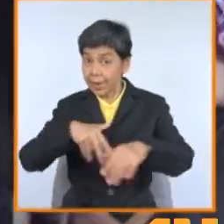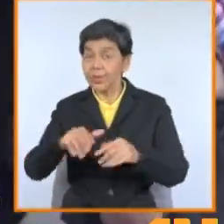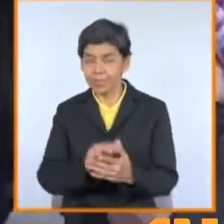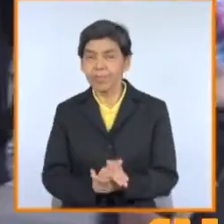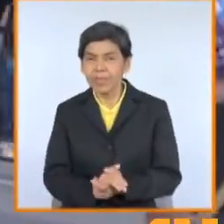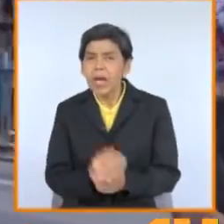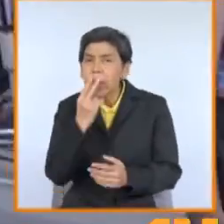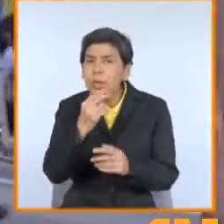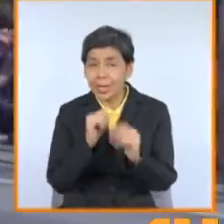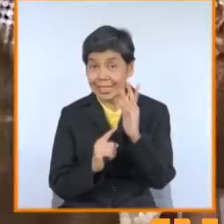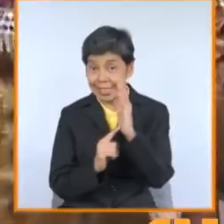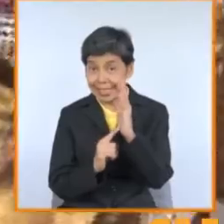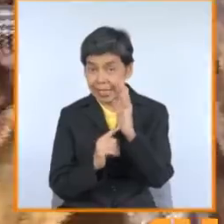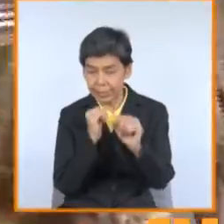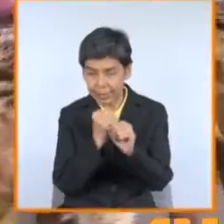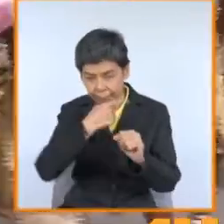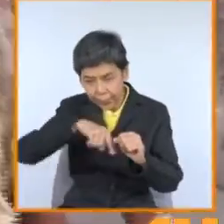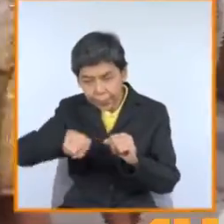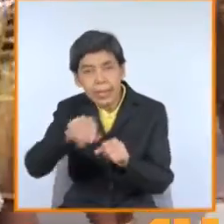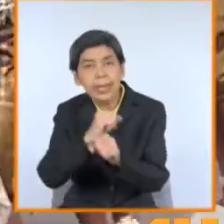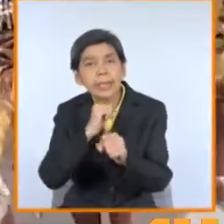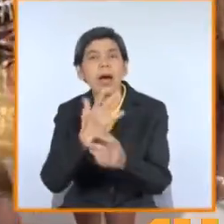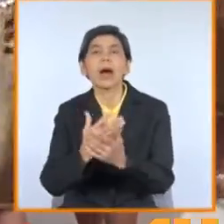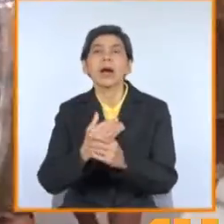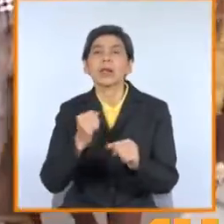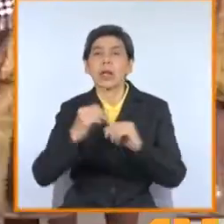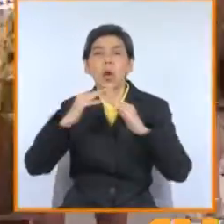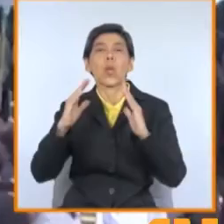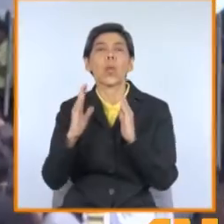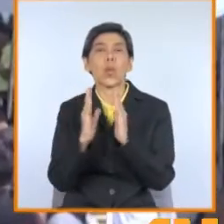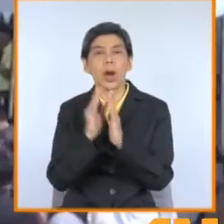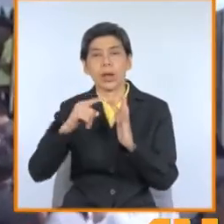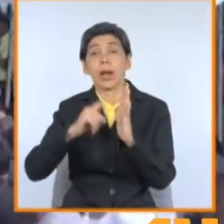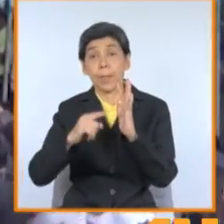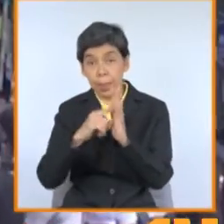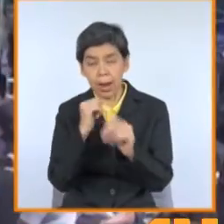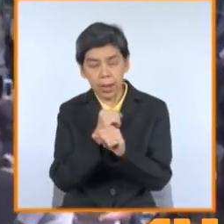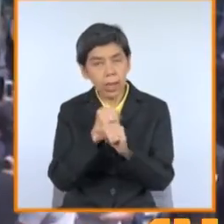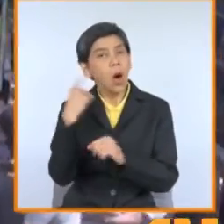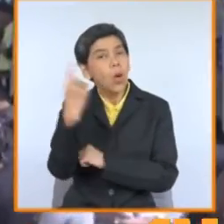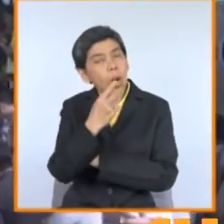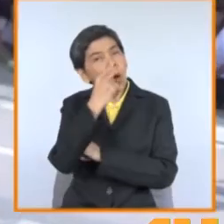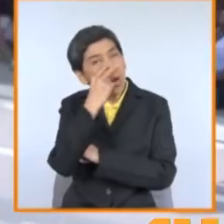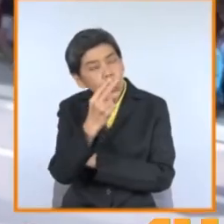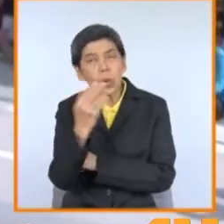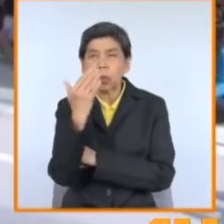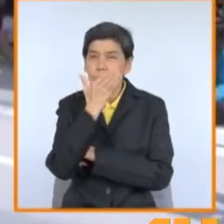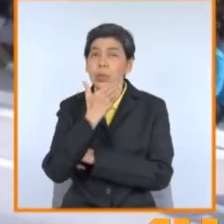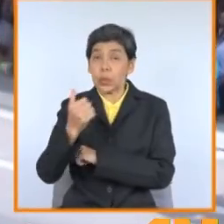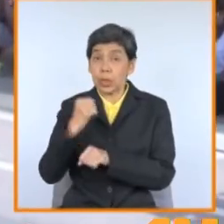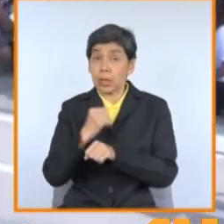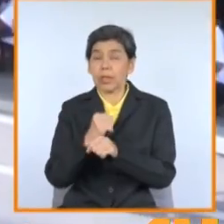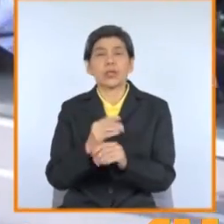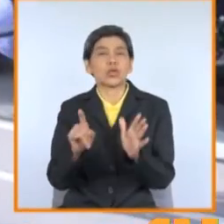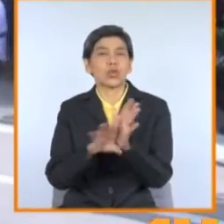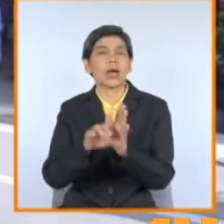ที่โดยเทียนทั้งหมดนะคะจะนำไปแสดงที่สนามวัดป่าเลไลวรวิหารเพื่อให้นักท่องเที่ยวได้ชมความงดงามไปจนถึ